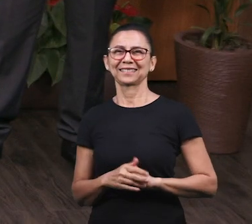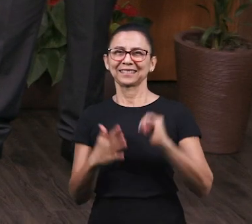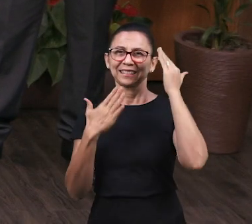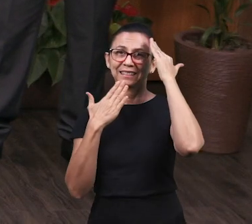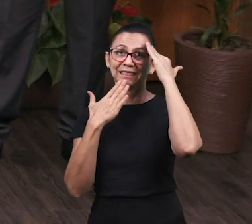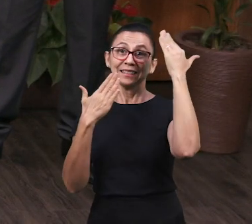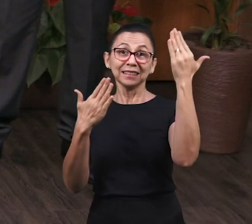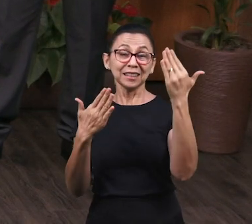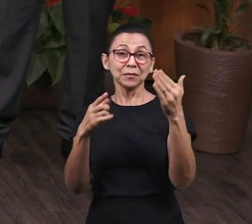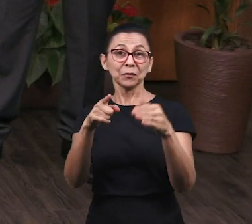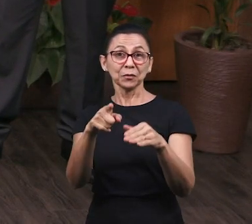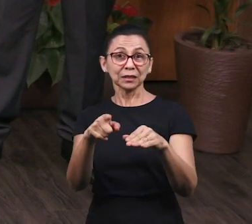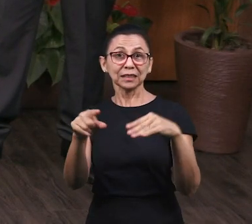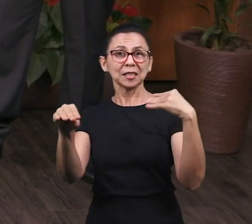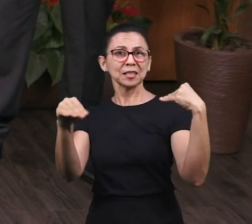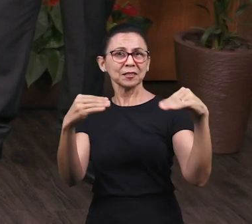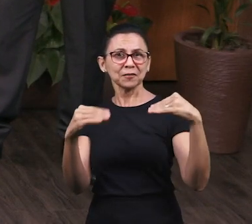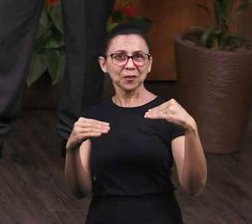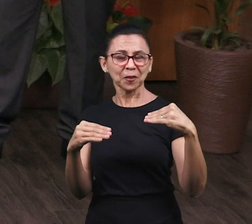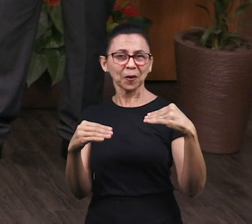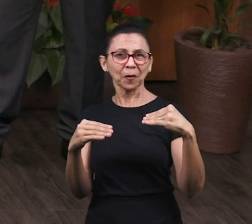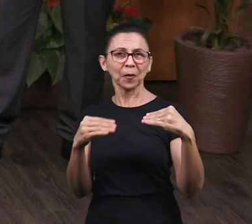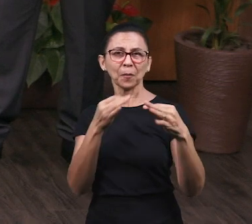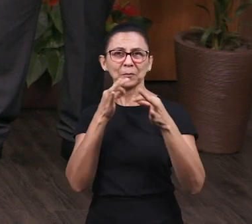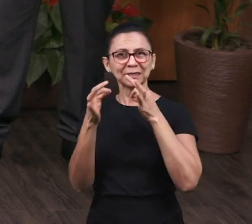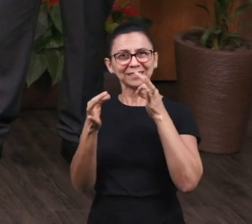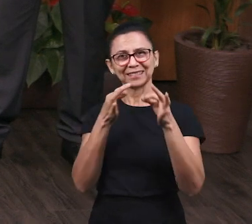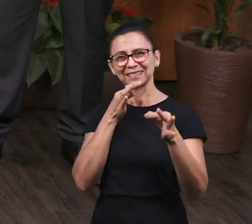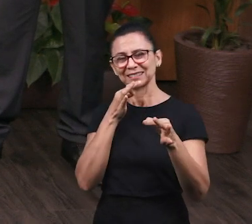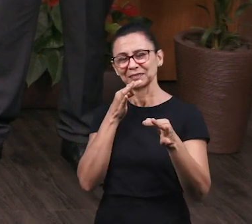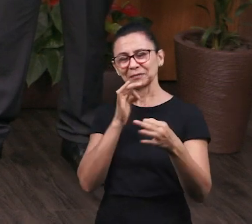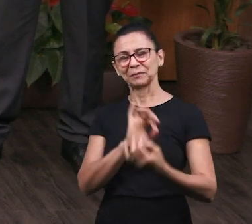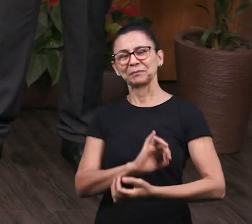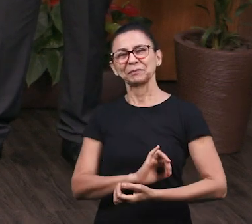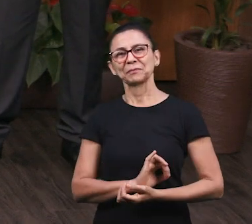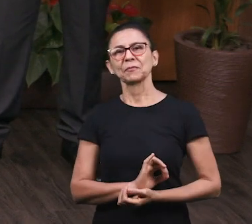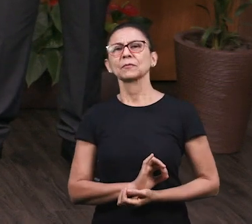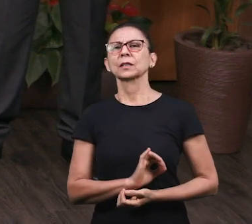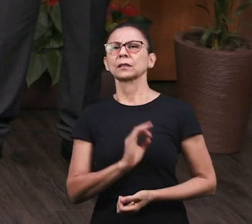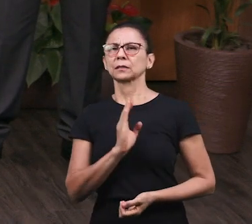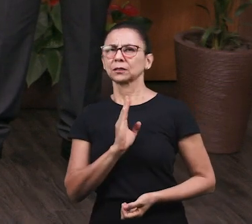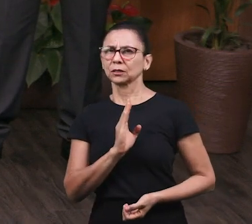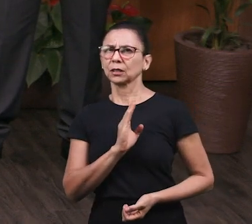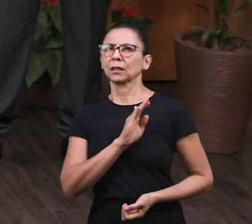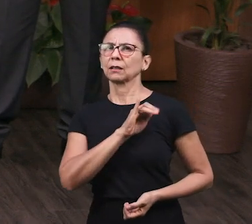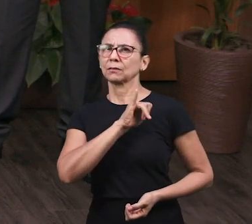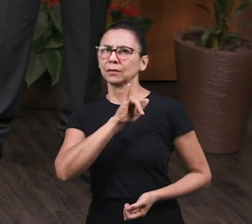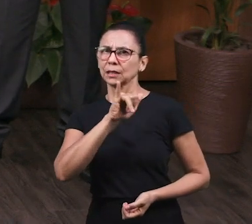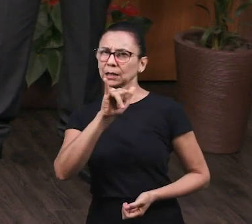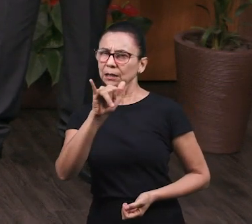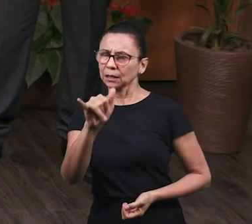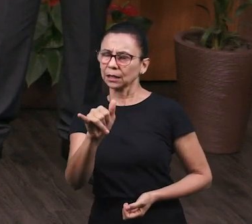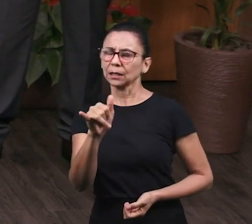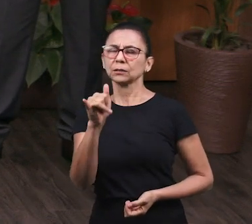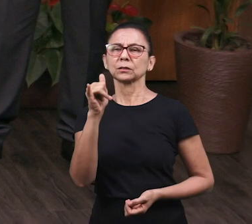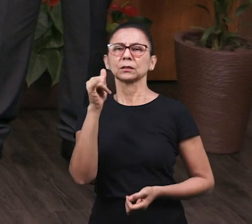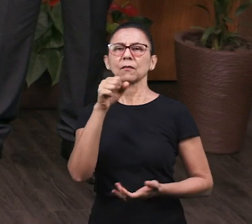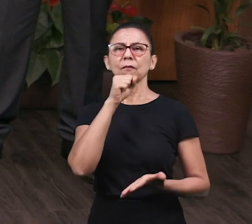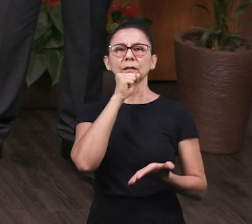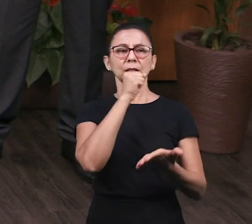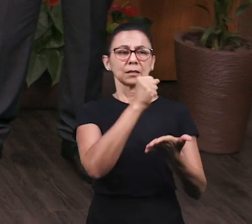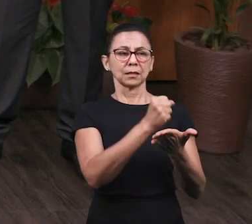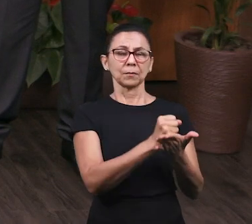la participation de tous qui nous ont envoyé leurs commentaires. Nous avons parlé